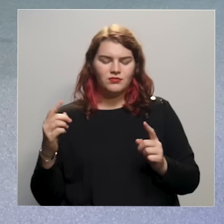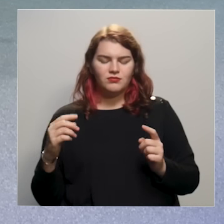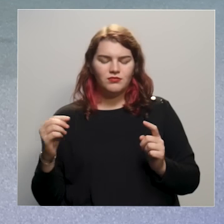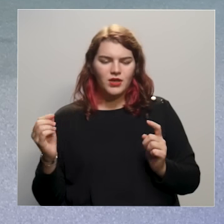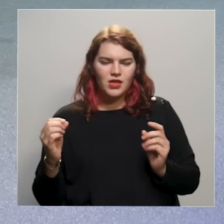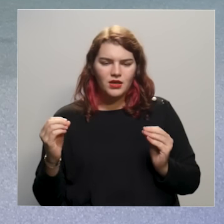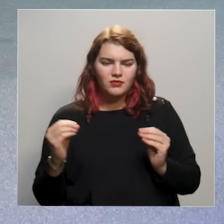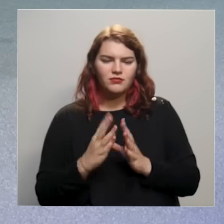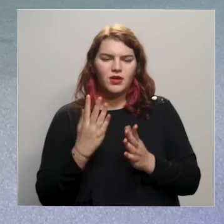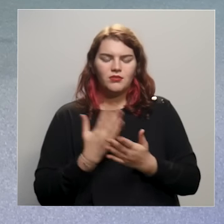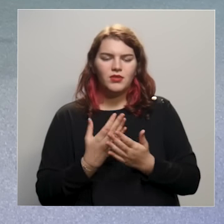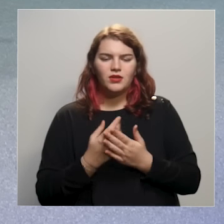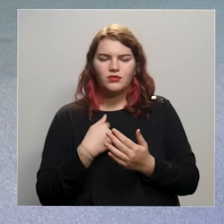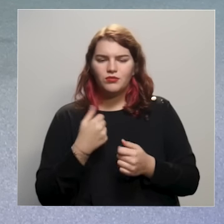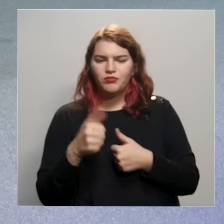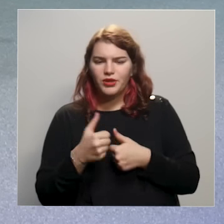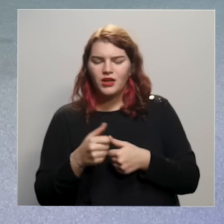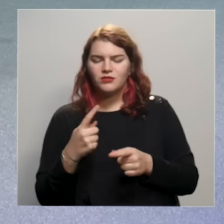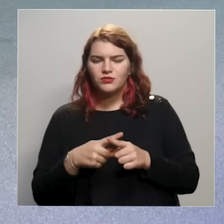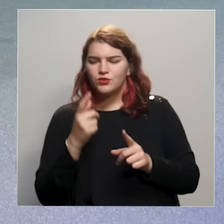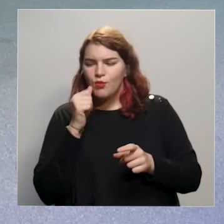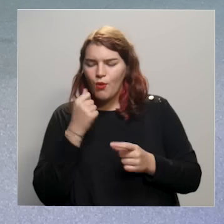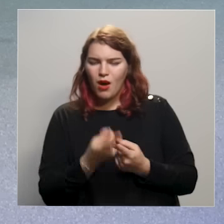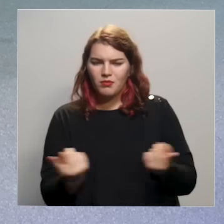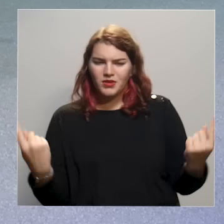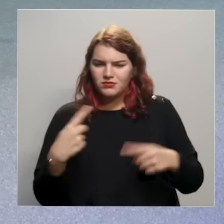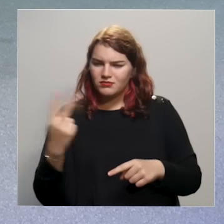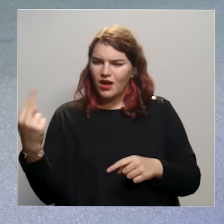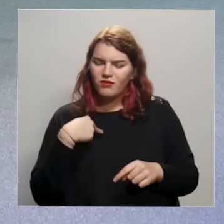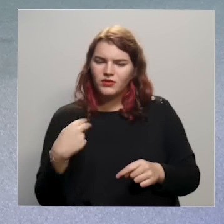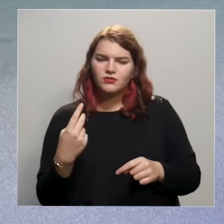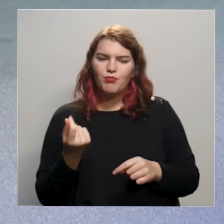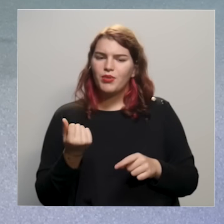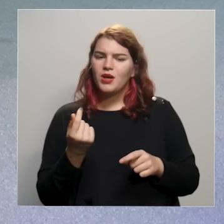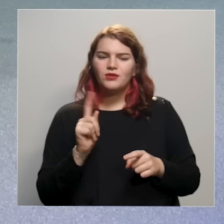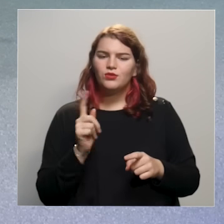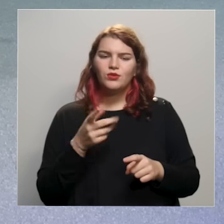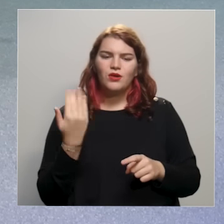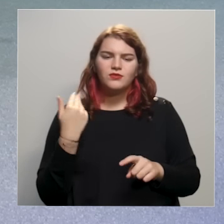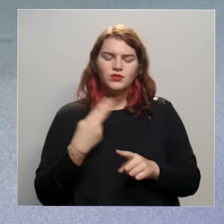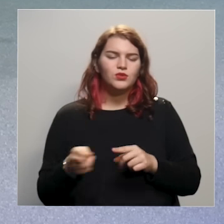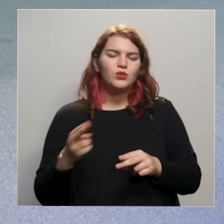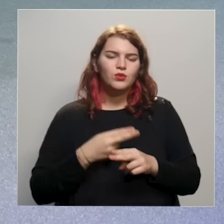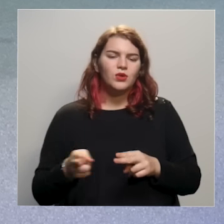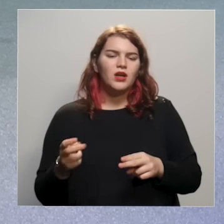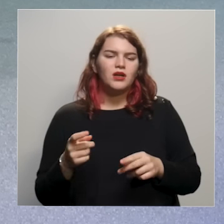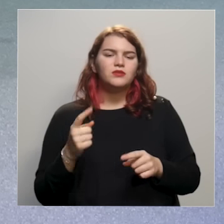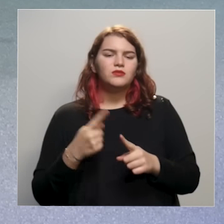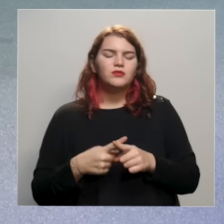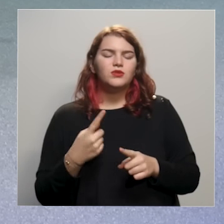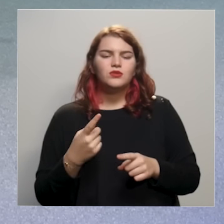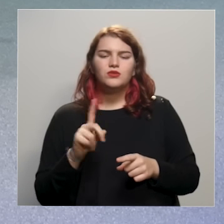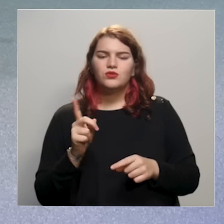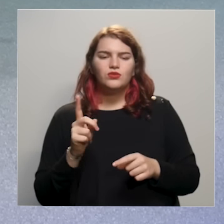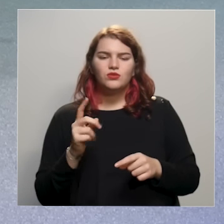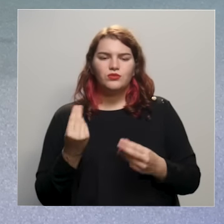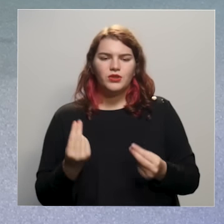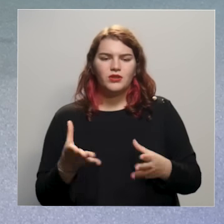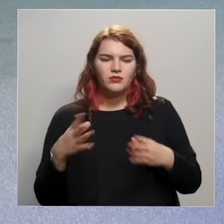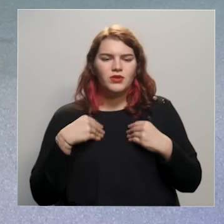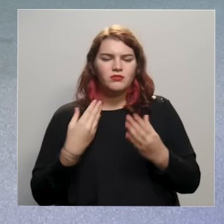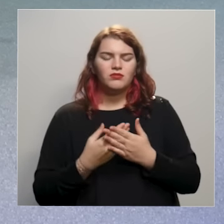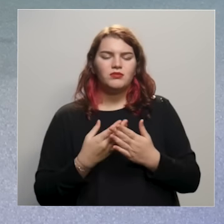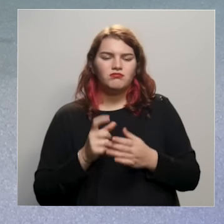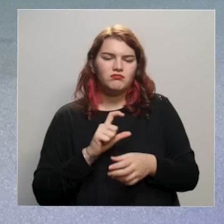prietenii noștri și pentru cei din jurul nostru. Da, banii nu erau curați, nu erau bine primiți de ea de multe ori din cauza,